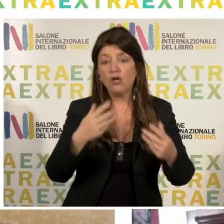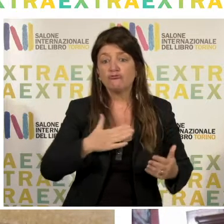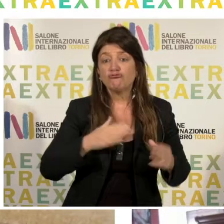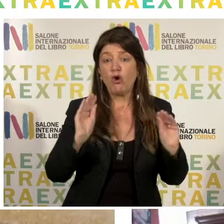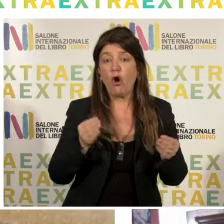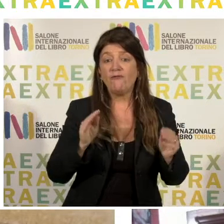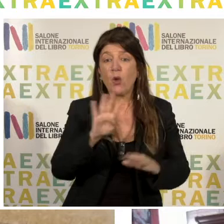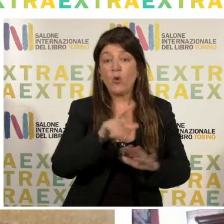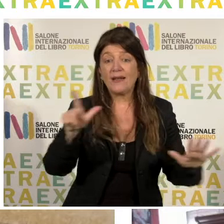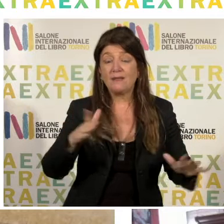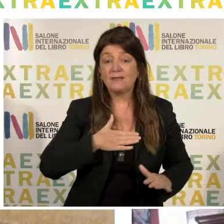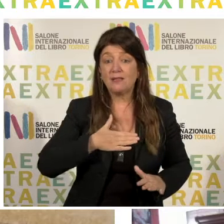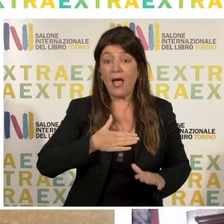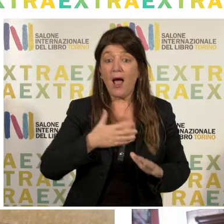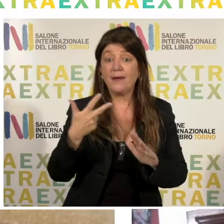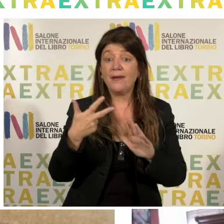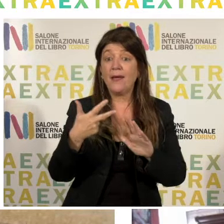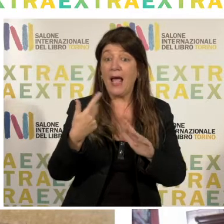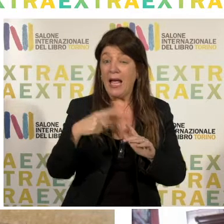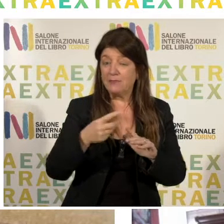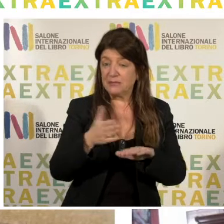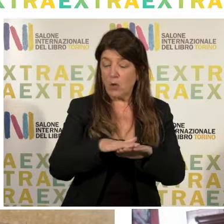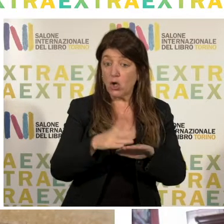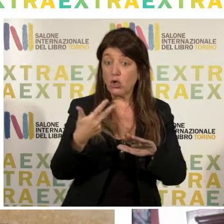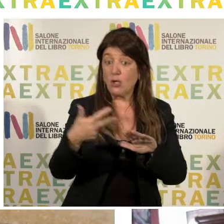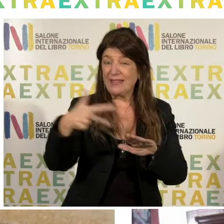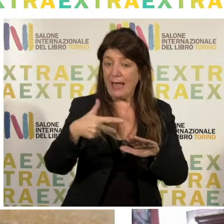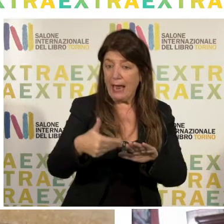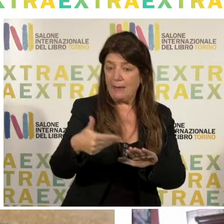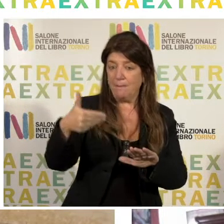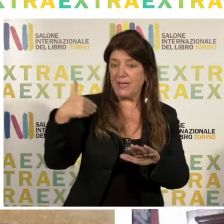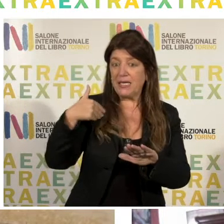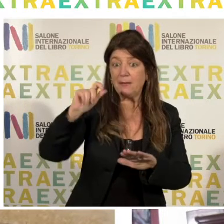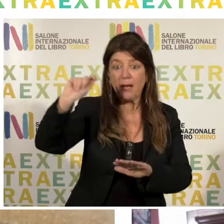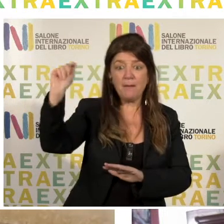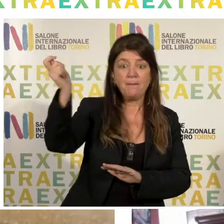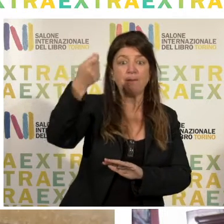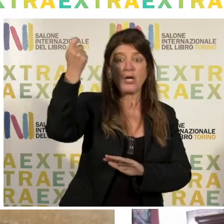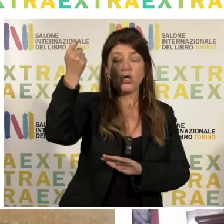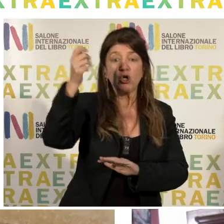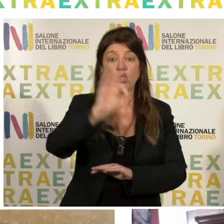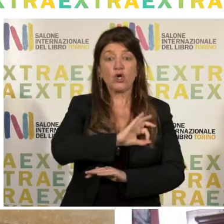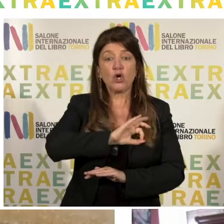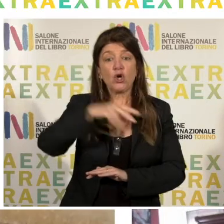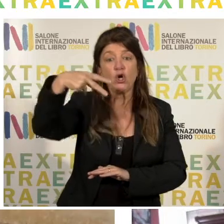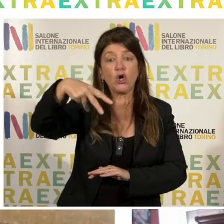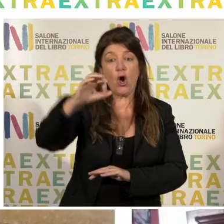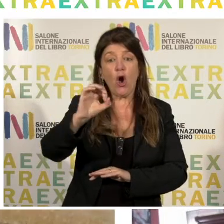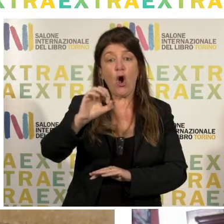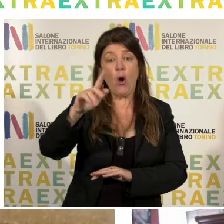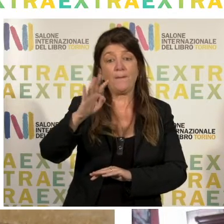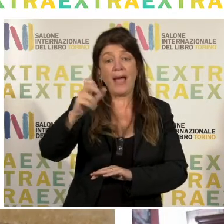prima aveva vinto il Nobel per la letteratura. I suoi libri, i suoi romanzi